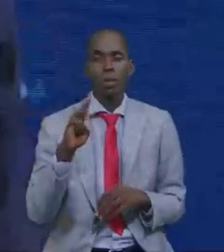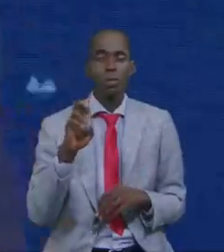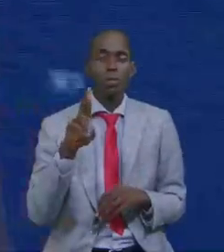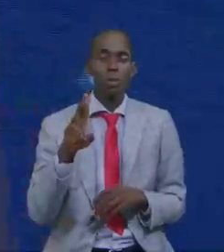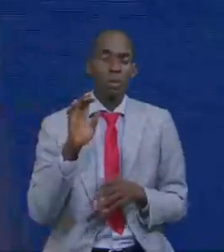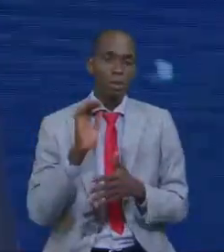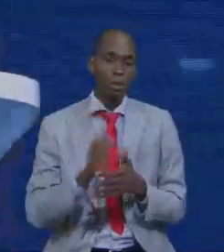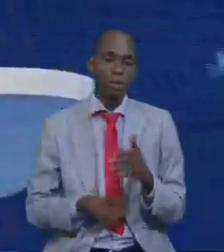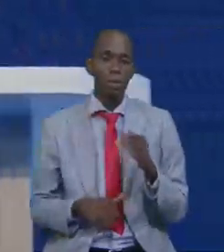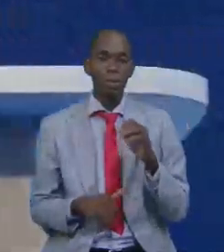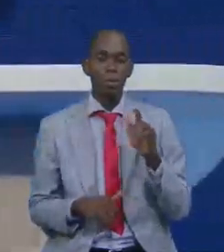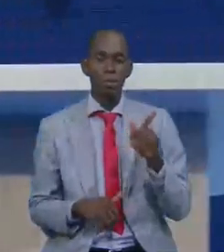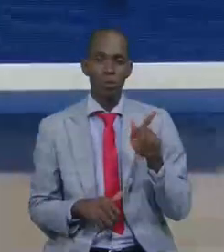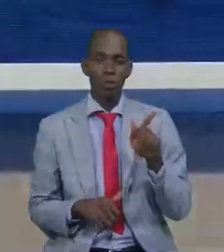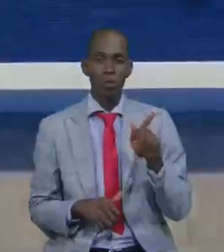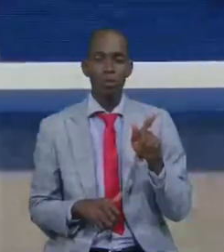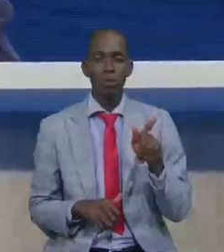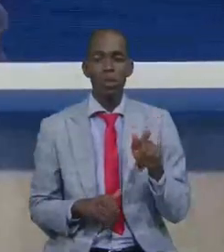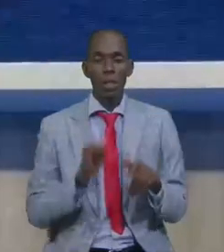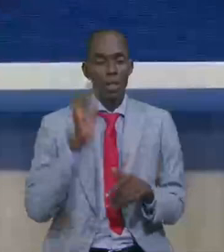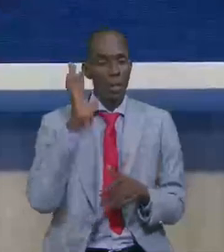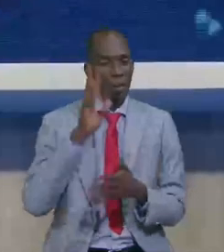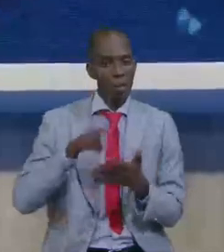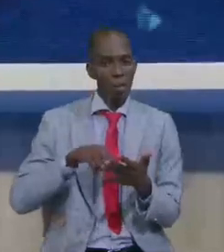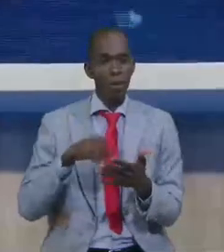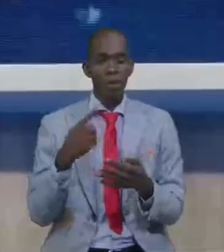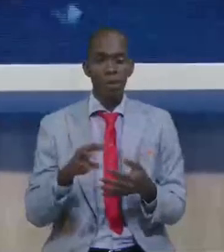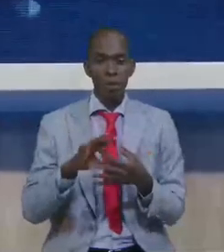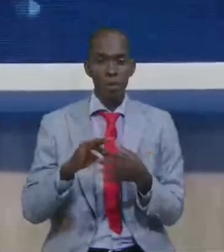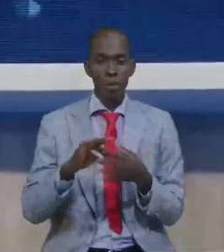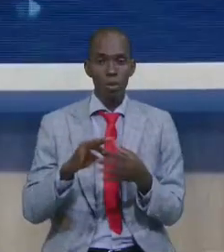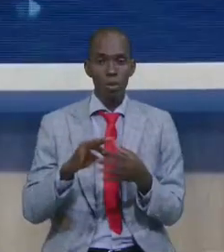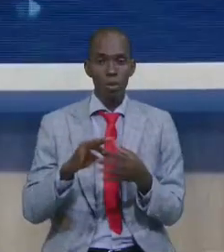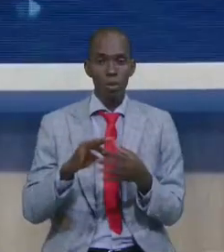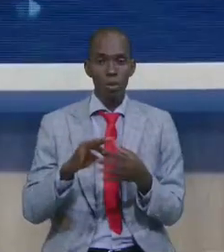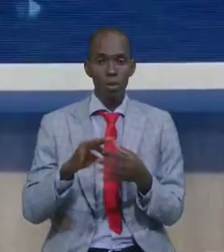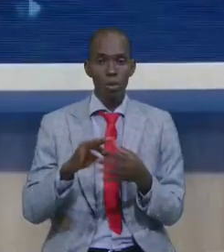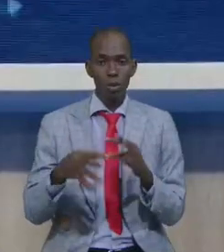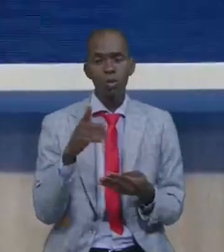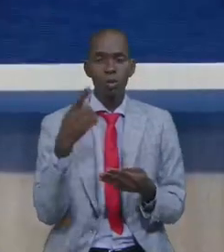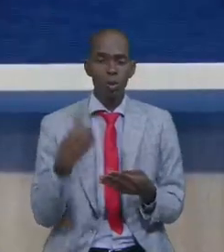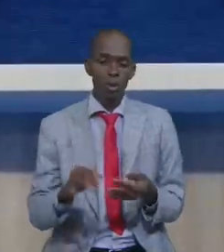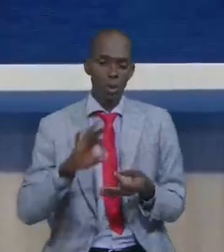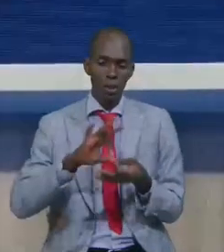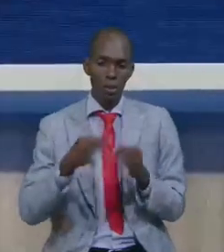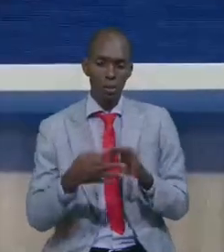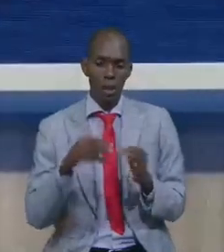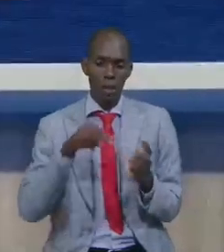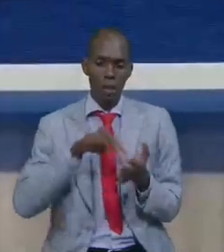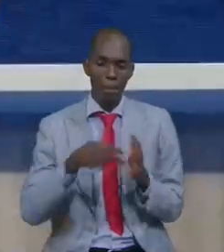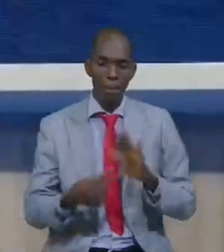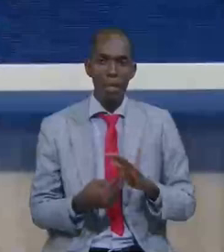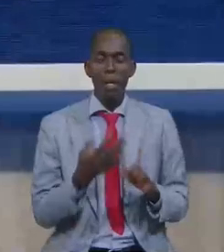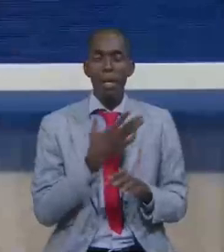l'histoire d'abord. Ensuite, je vais vous donner l'interprétation, l'application à vous et la victoire qu'ils ont